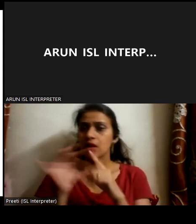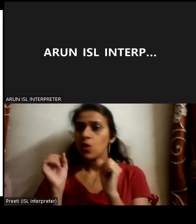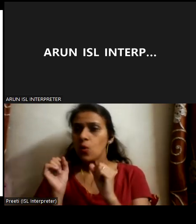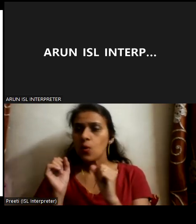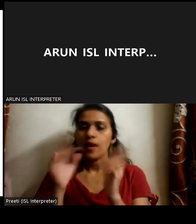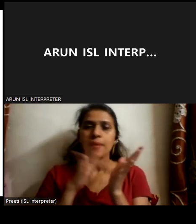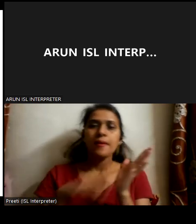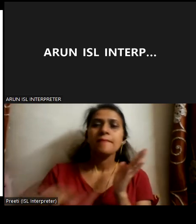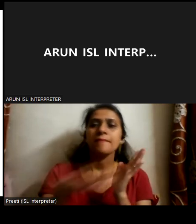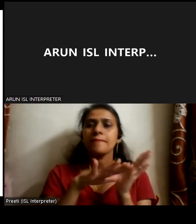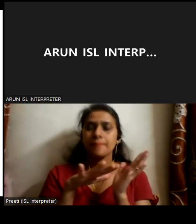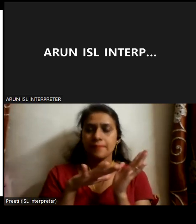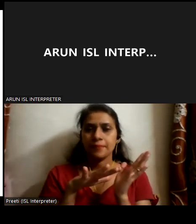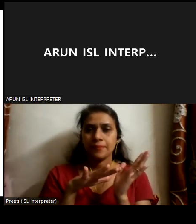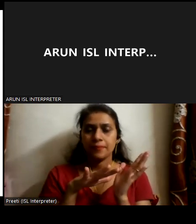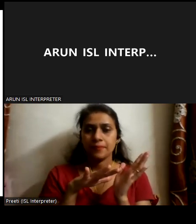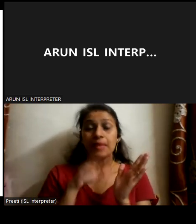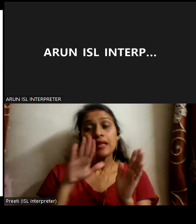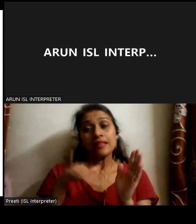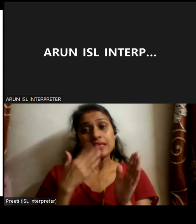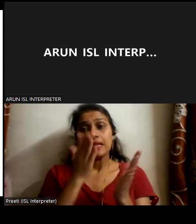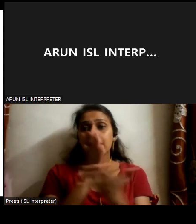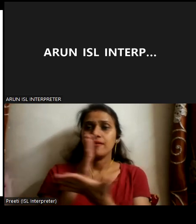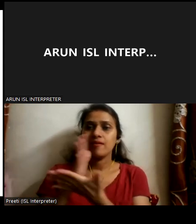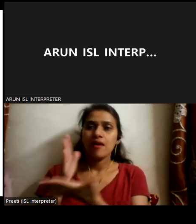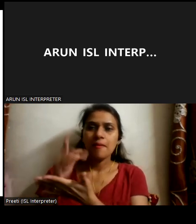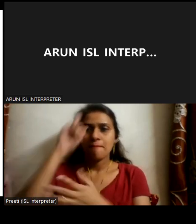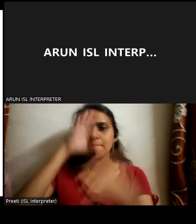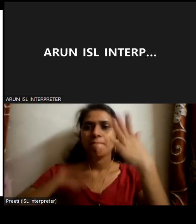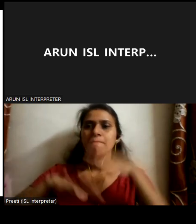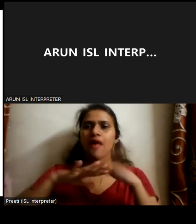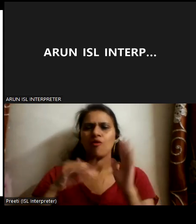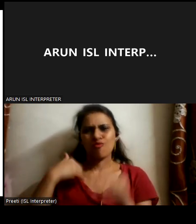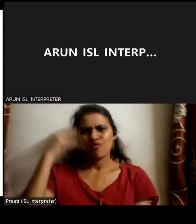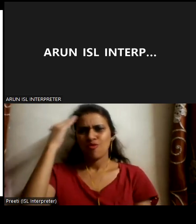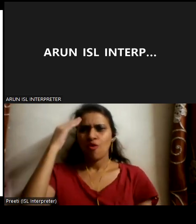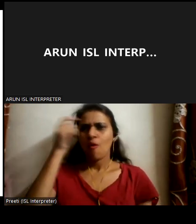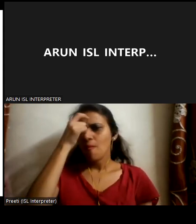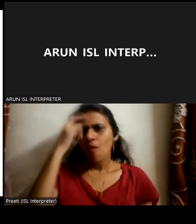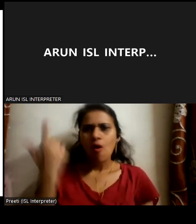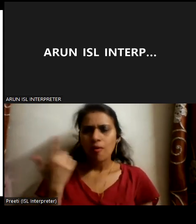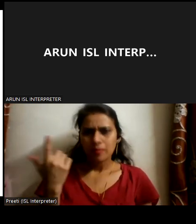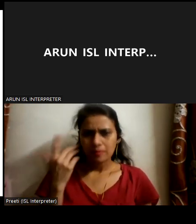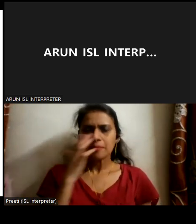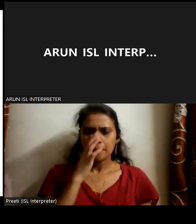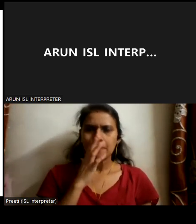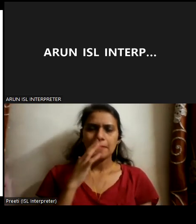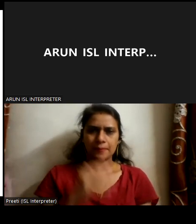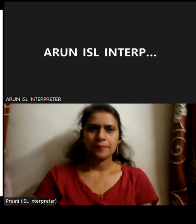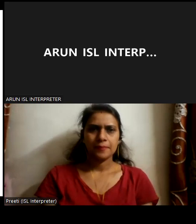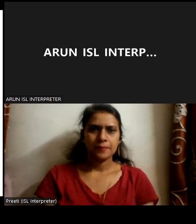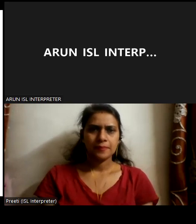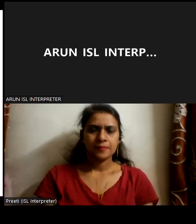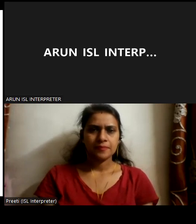region, and then only can they devise a plan. They know the problem. ek problem unko malum hai, jaise